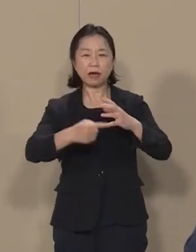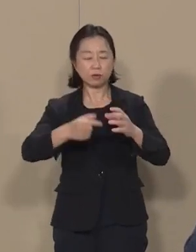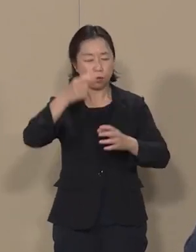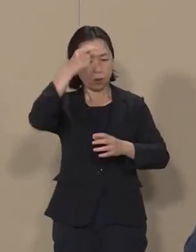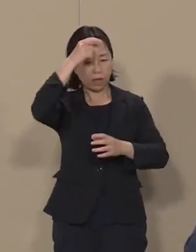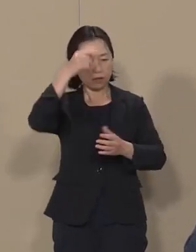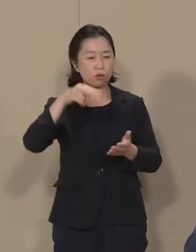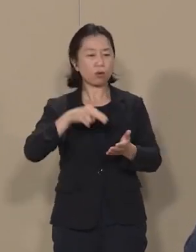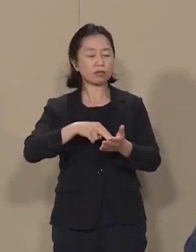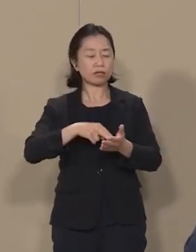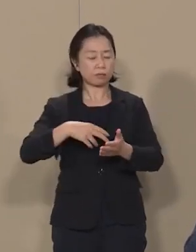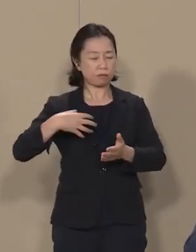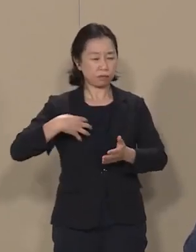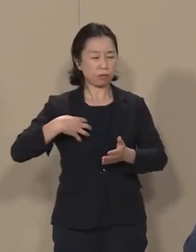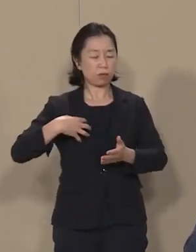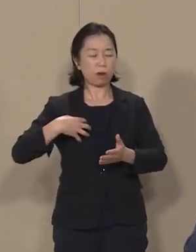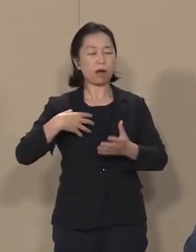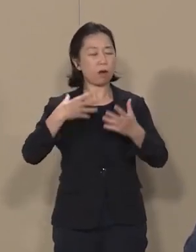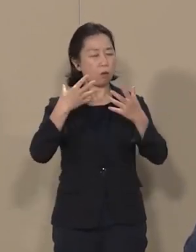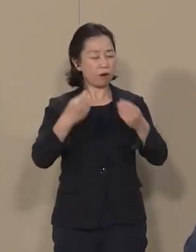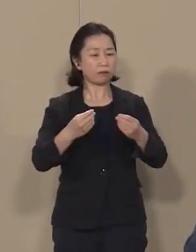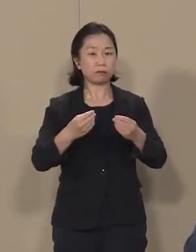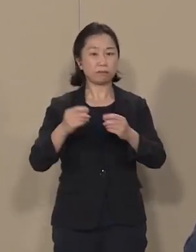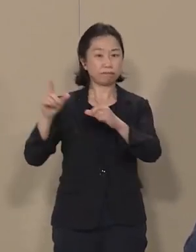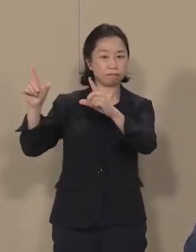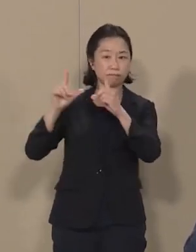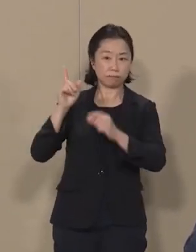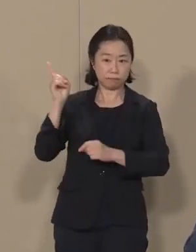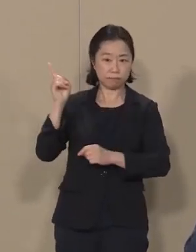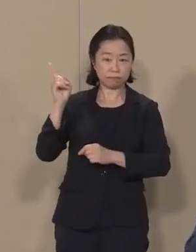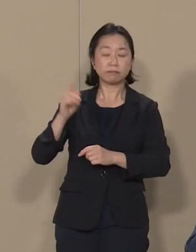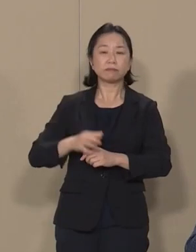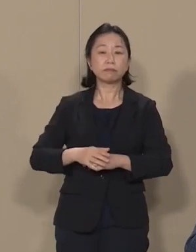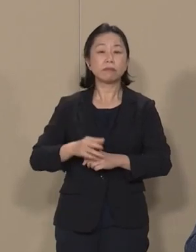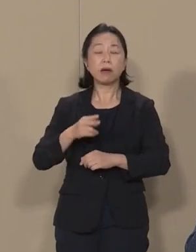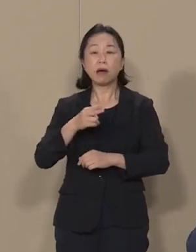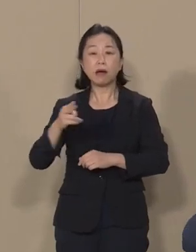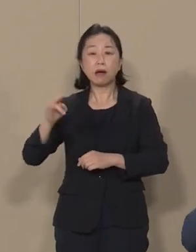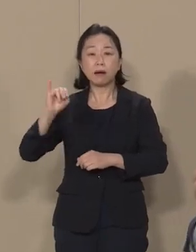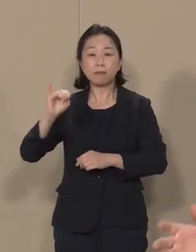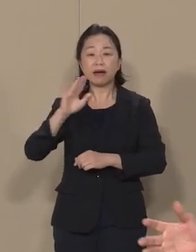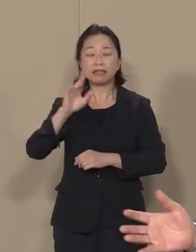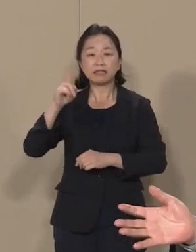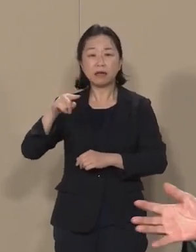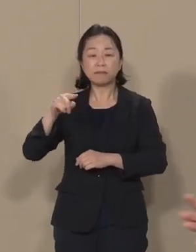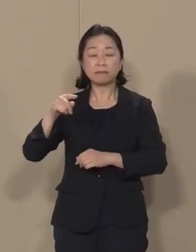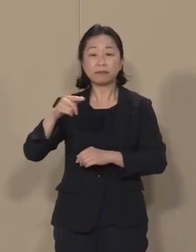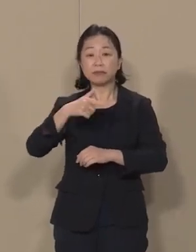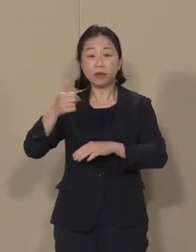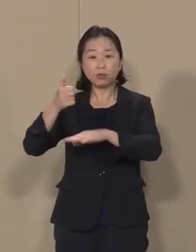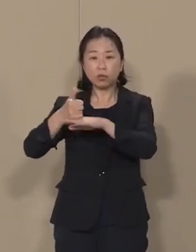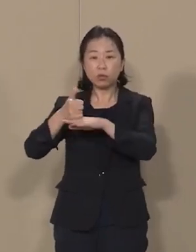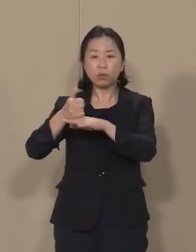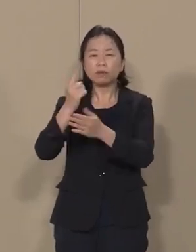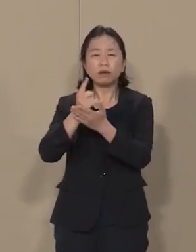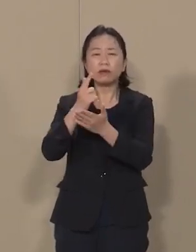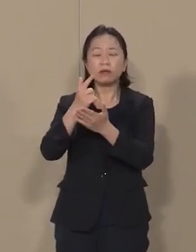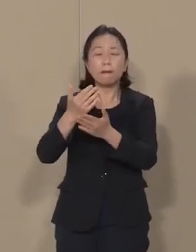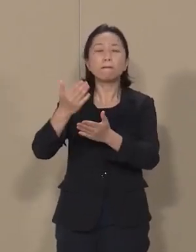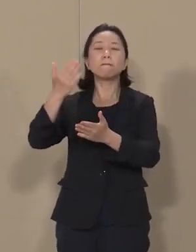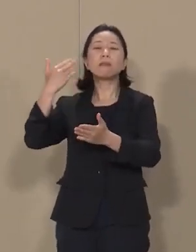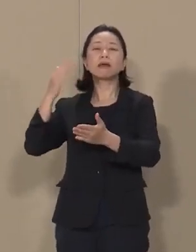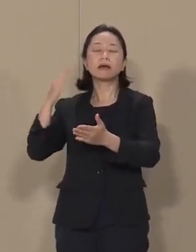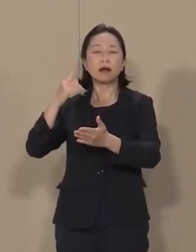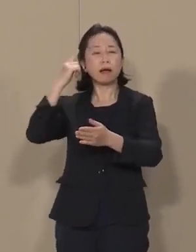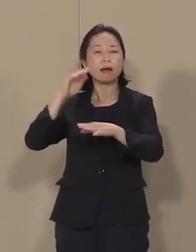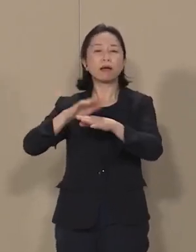とこれは明言しています今の売電さんだけでなくその前からもうそういうふうな方向を打ち出して